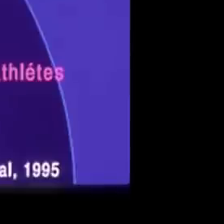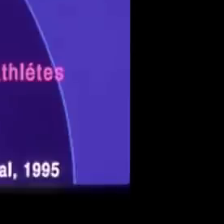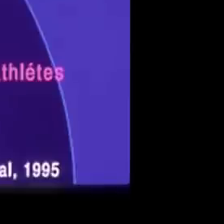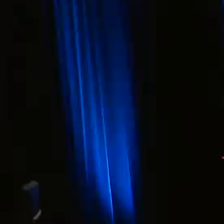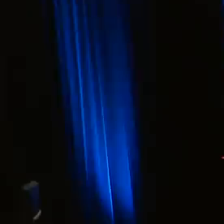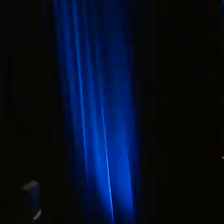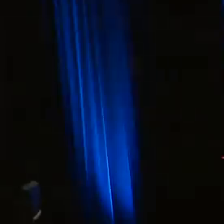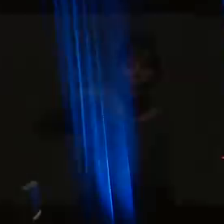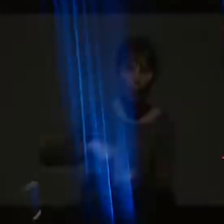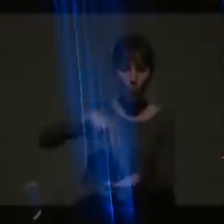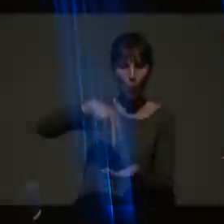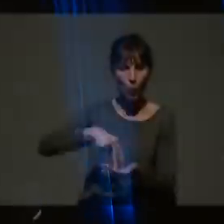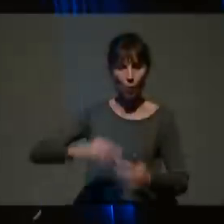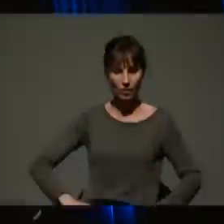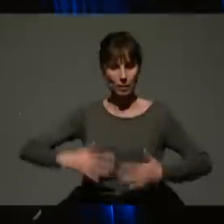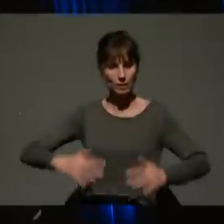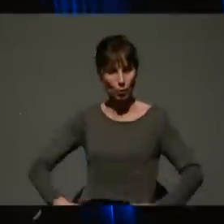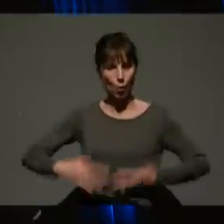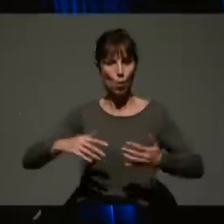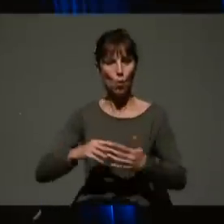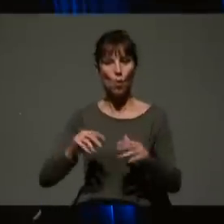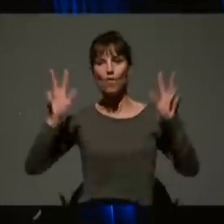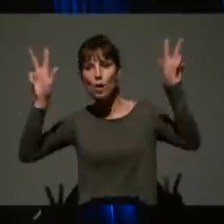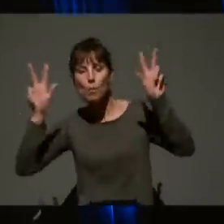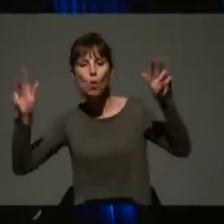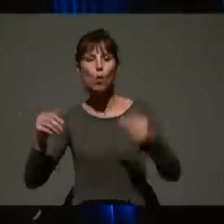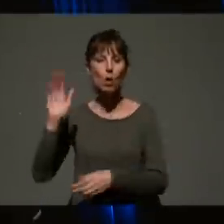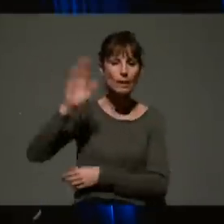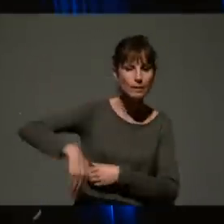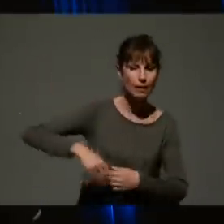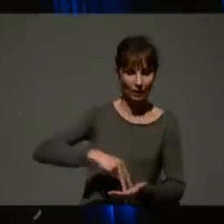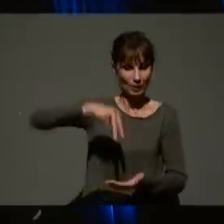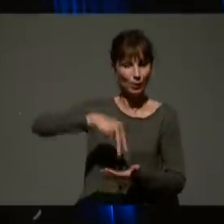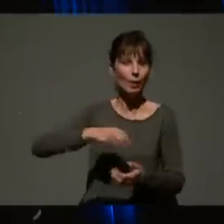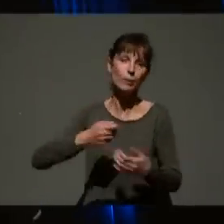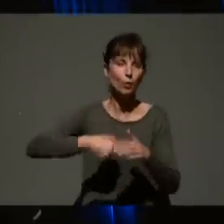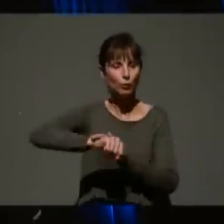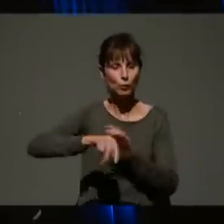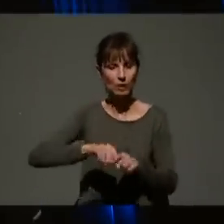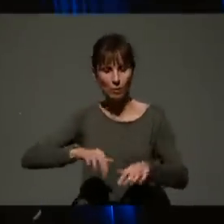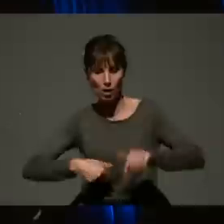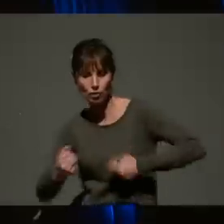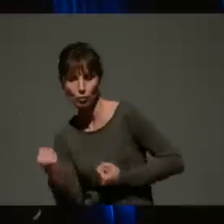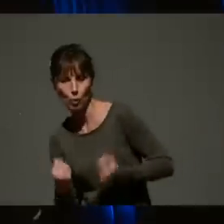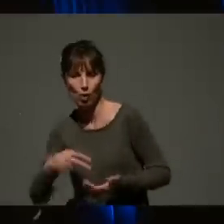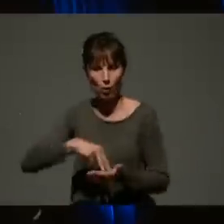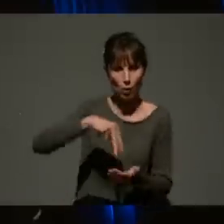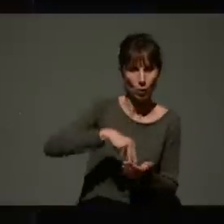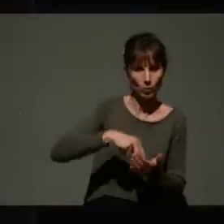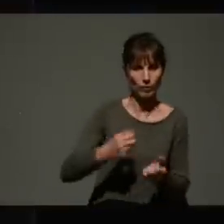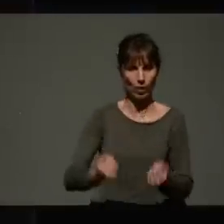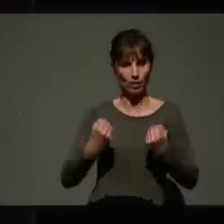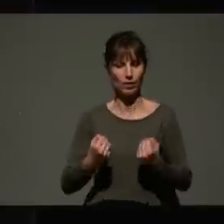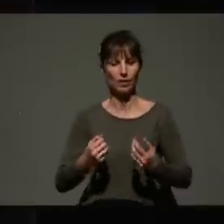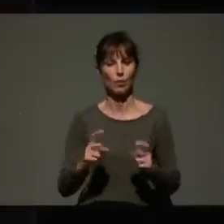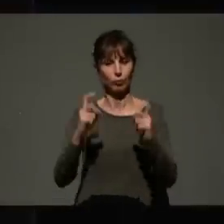type saut, impulsion, vibration, donc la gym, le volleyball, le basketball, un peu le football, on gagne en masse osseuse.